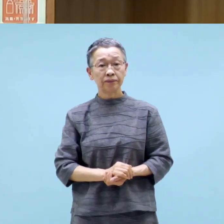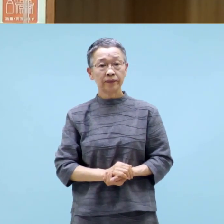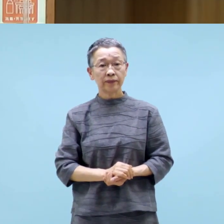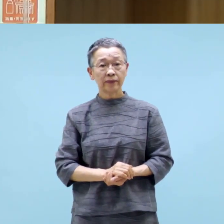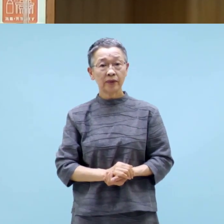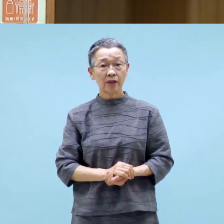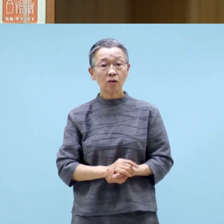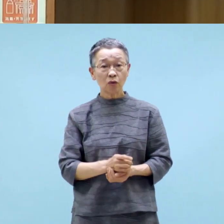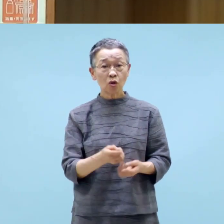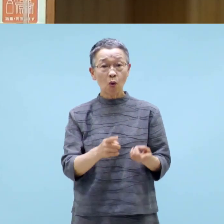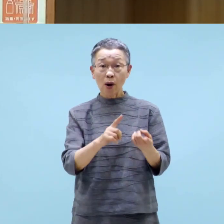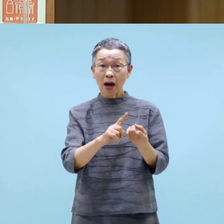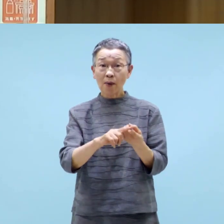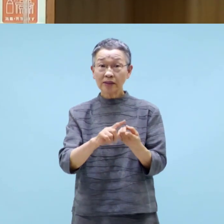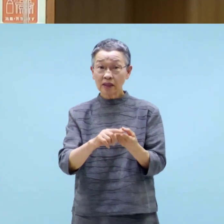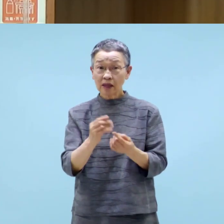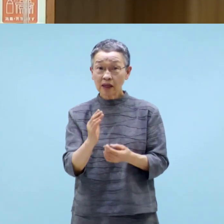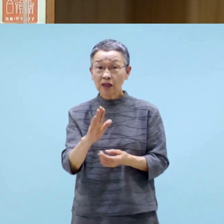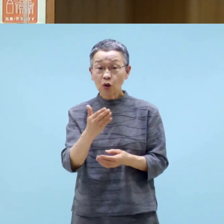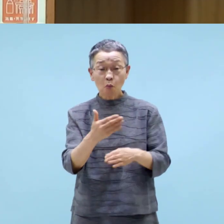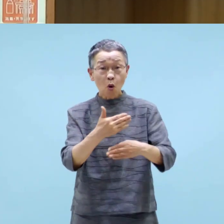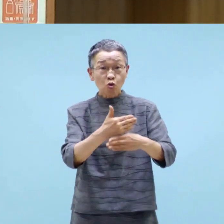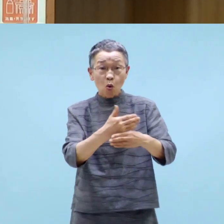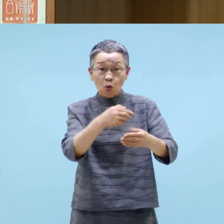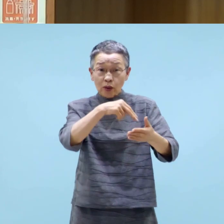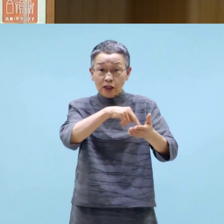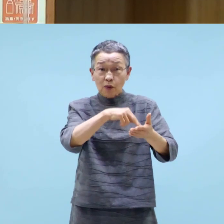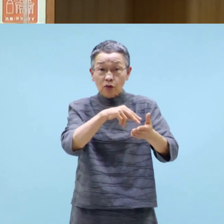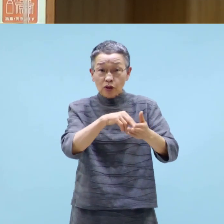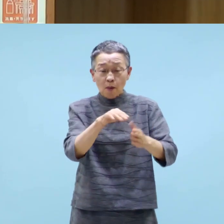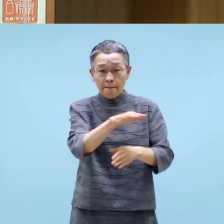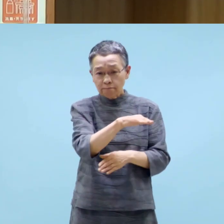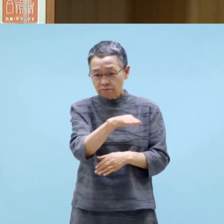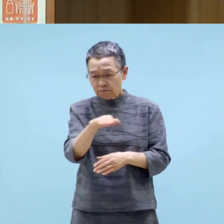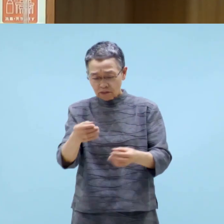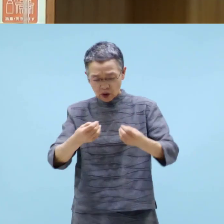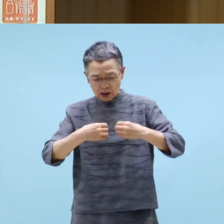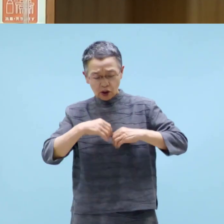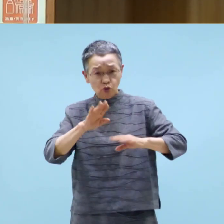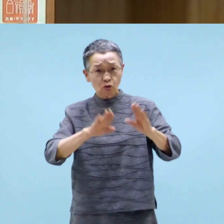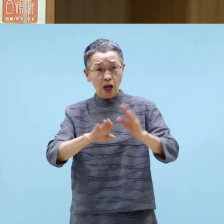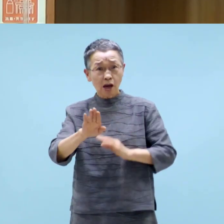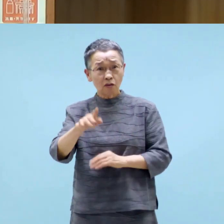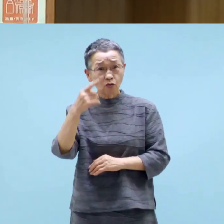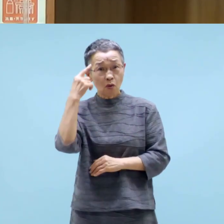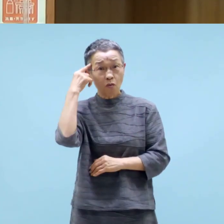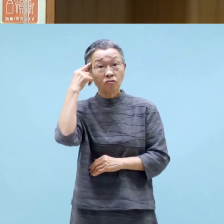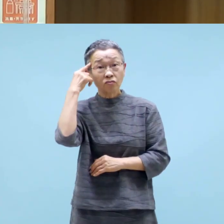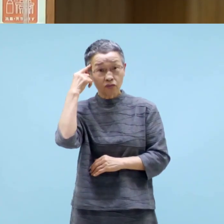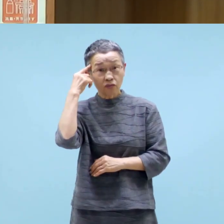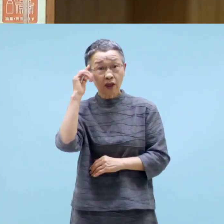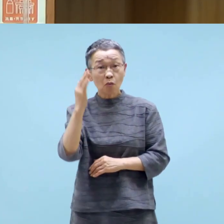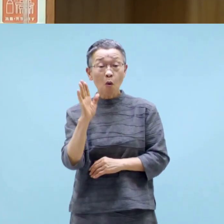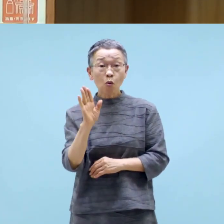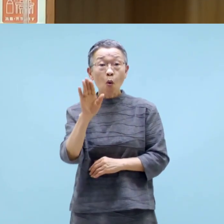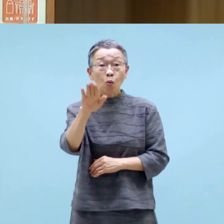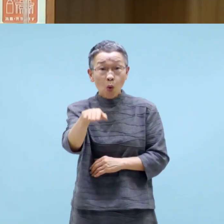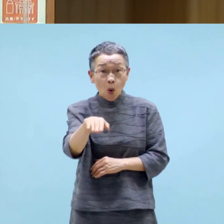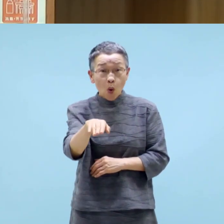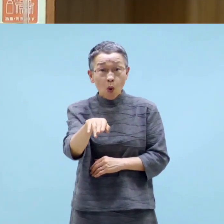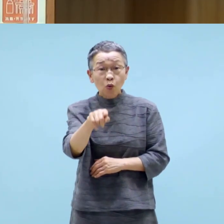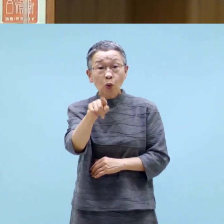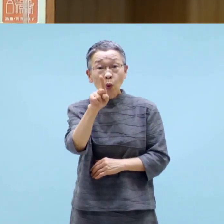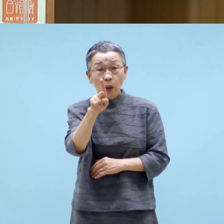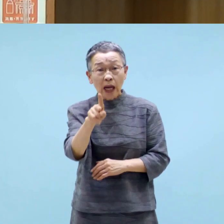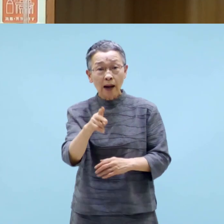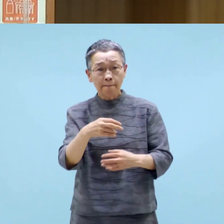合わせてなんですが、都としては横ばいの感染状況が続いているということだと思うんですけれども、今後はそういった事態に陥